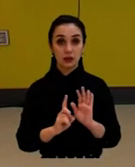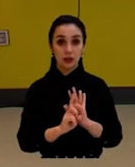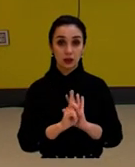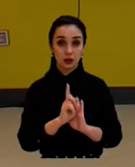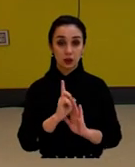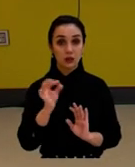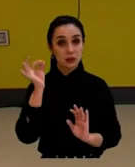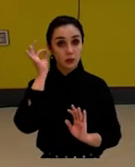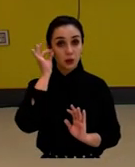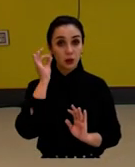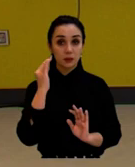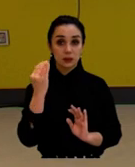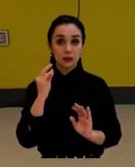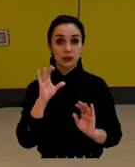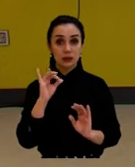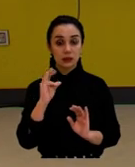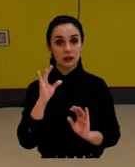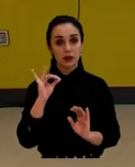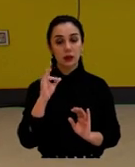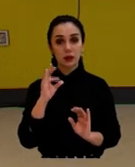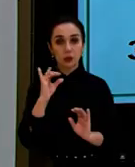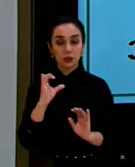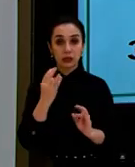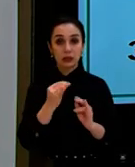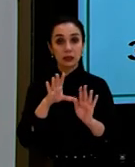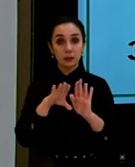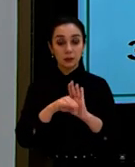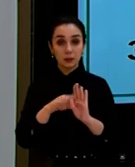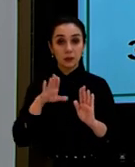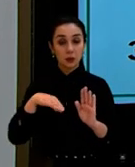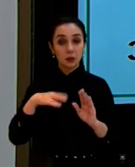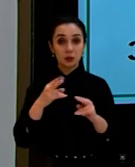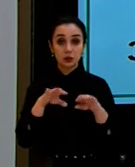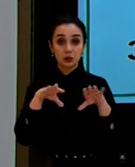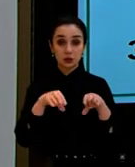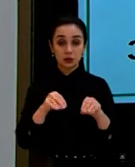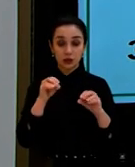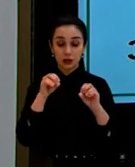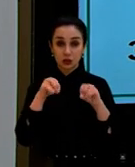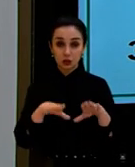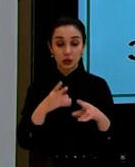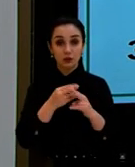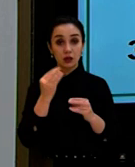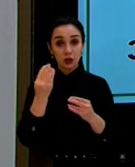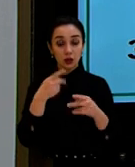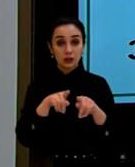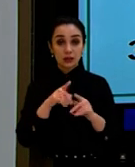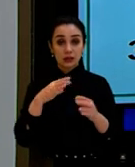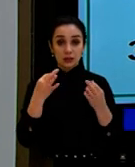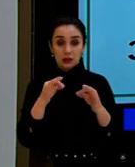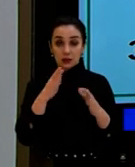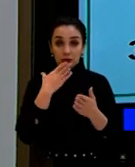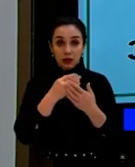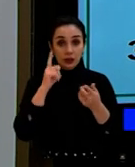Вначале вспомним теоремы синусов и косинусов, затем порешаем задачи, и в конце будут задания для